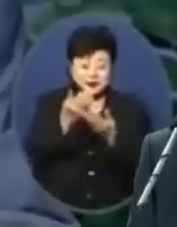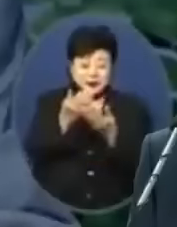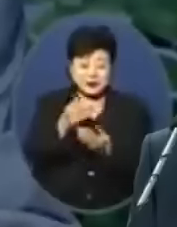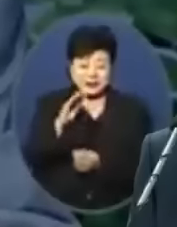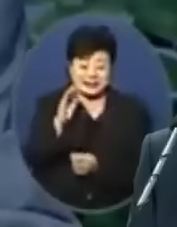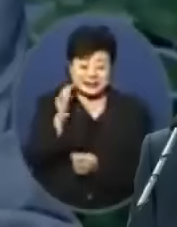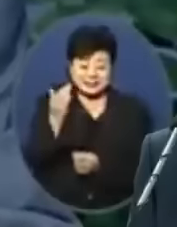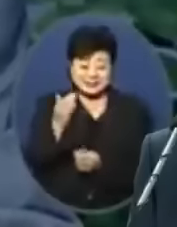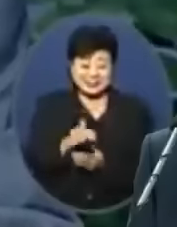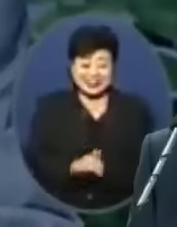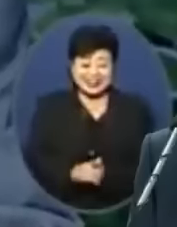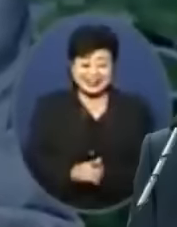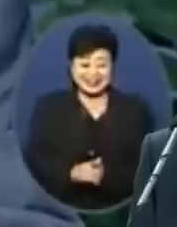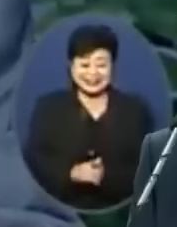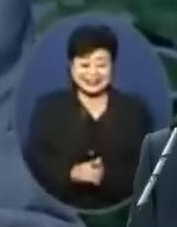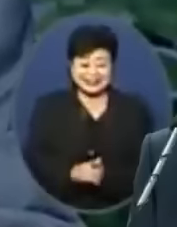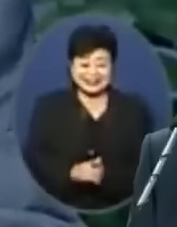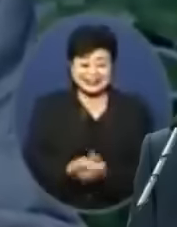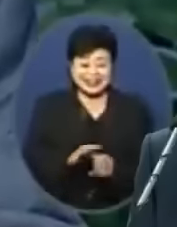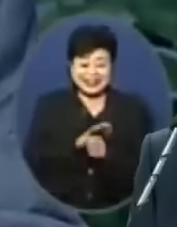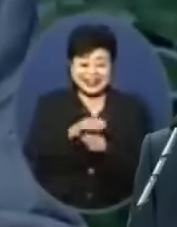축복이십니다.